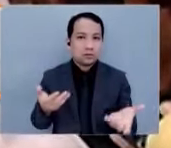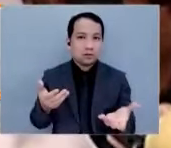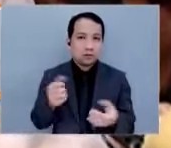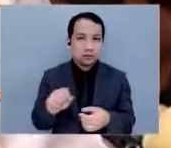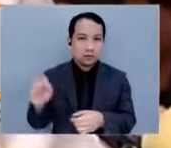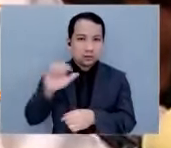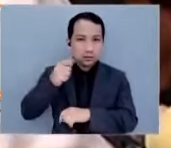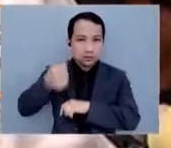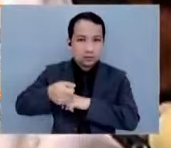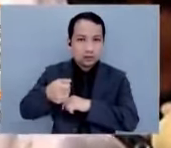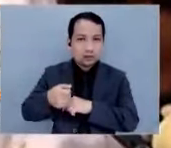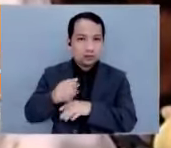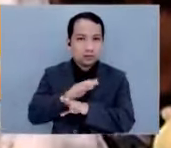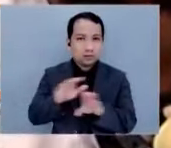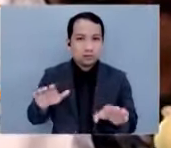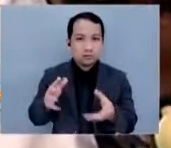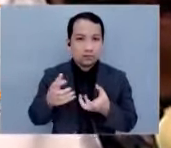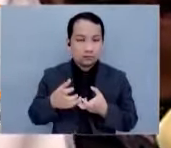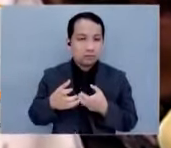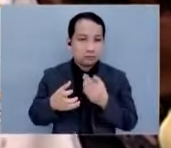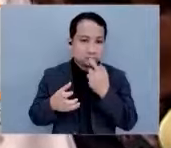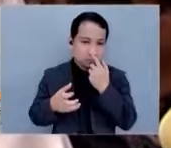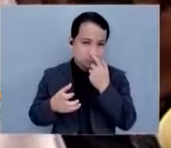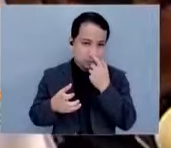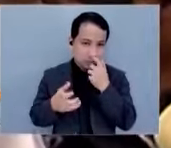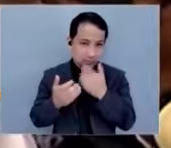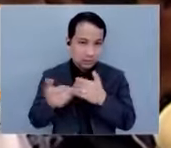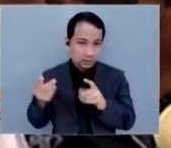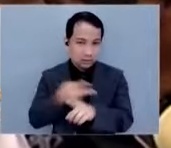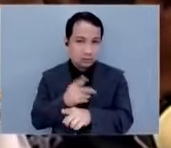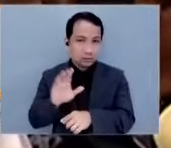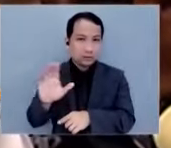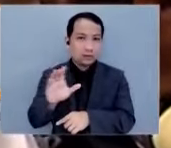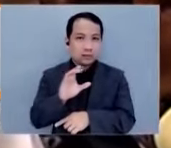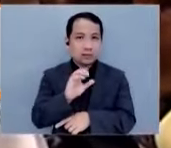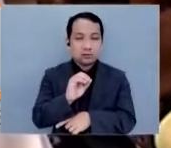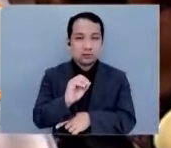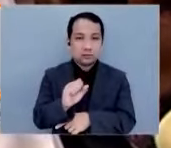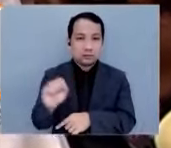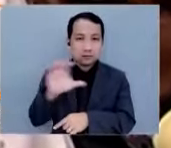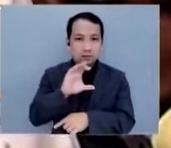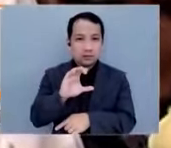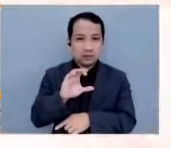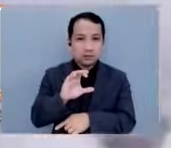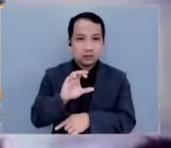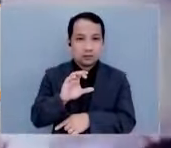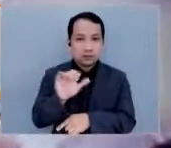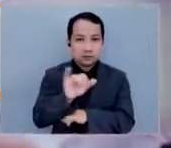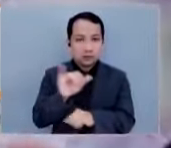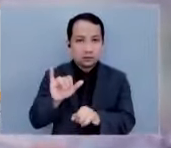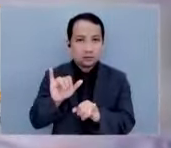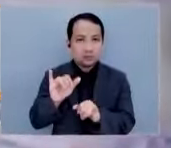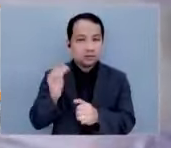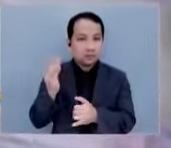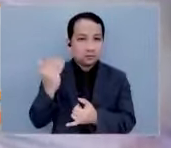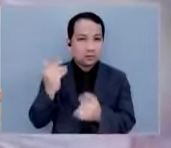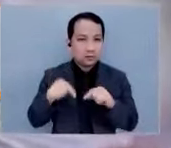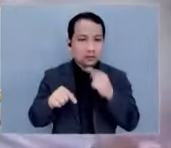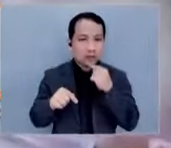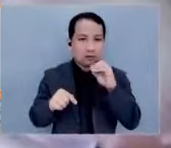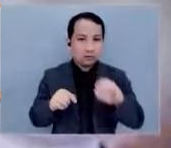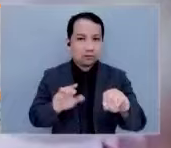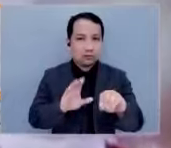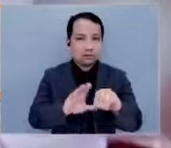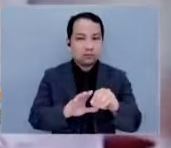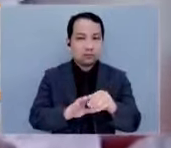eh. I don't want to be in violation of the Supreme Court ruling on the family issue. Sa show cause order, bibigyan